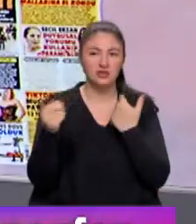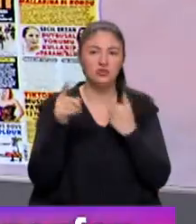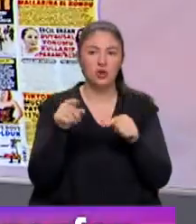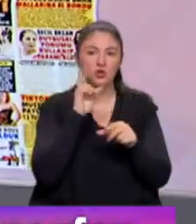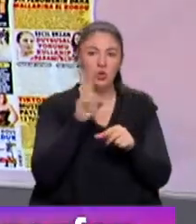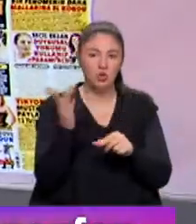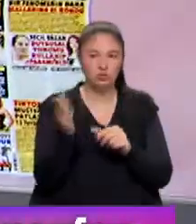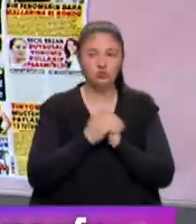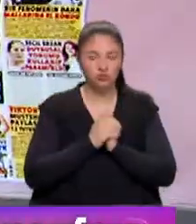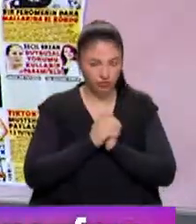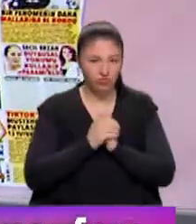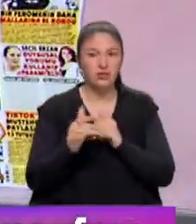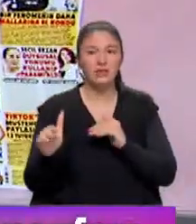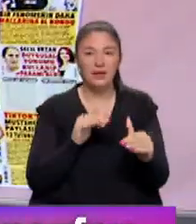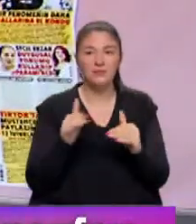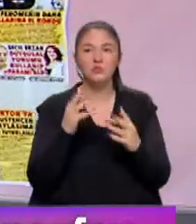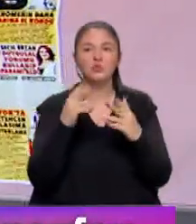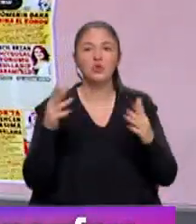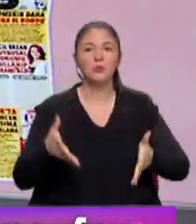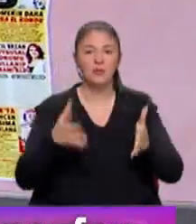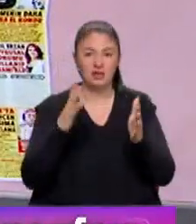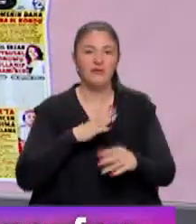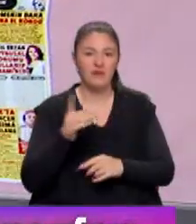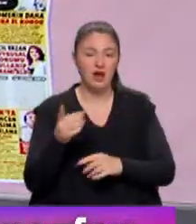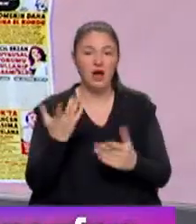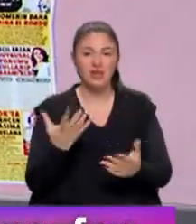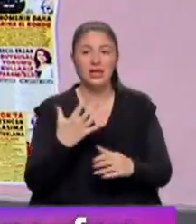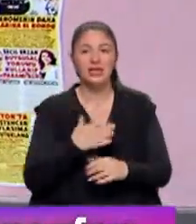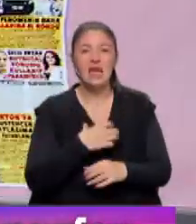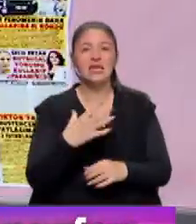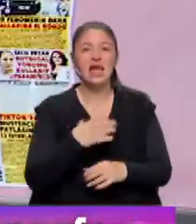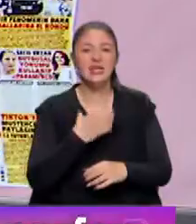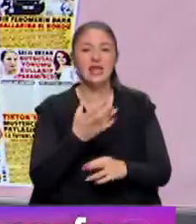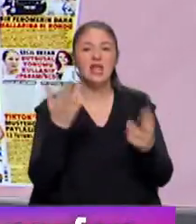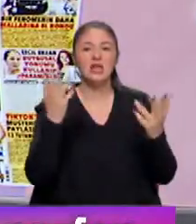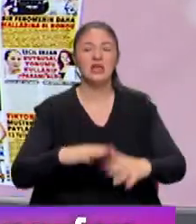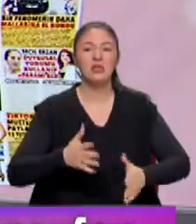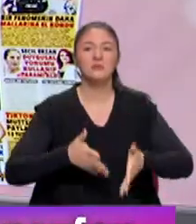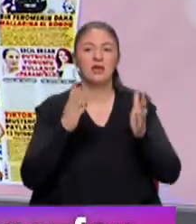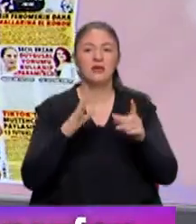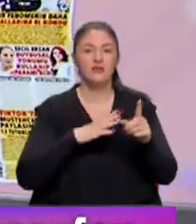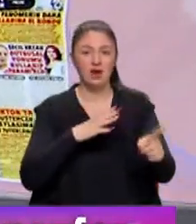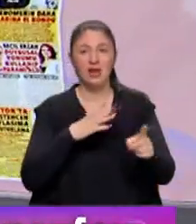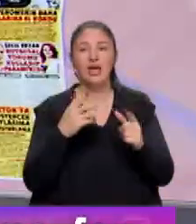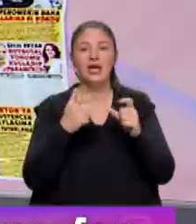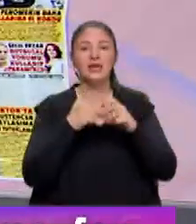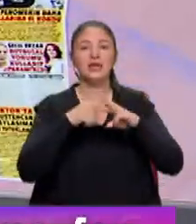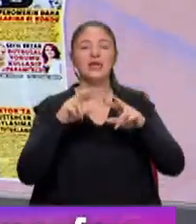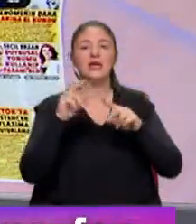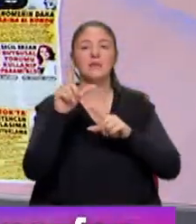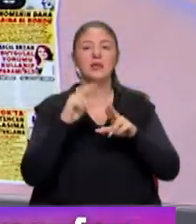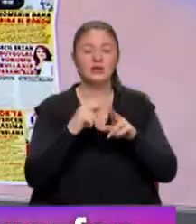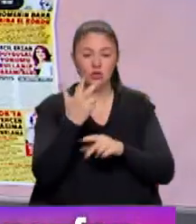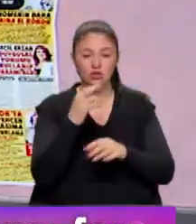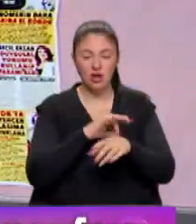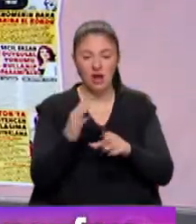şu anda ekranlarınızda. Deprem, çürük binalarımız var. Hatta kendi kendiliğine yıkılan binalarımız var. Gemlik'te 3 dakika